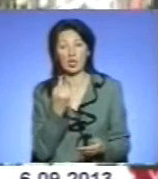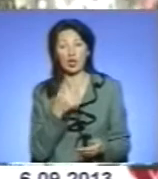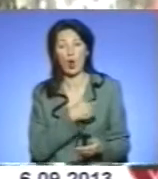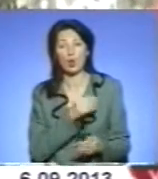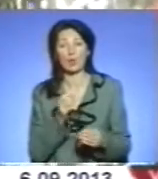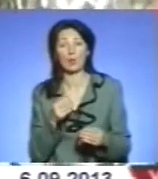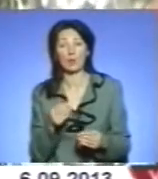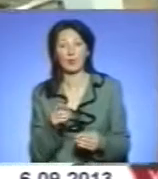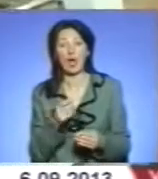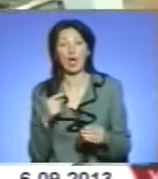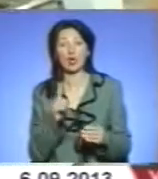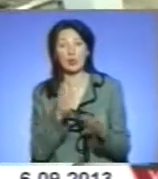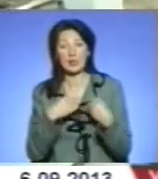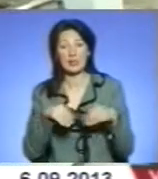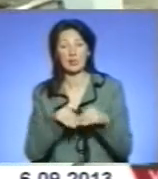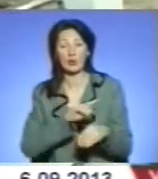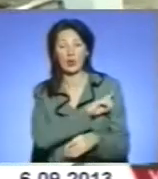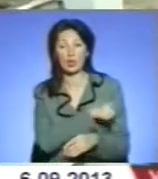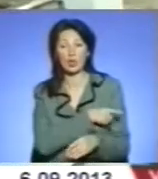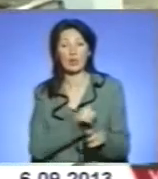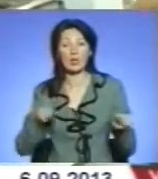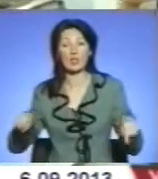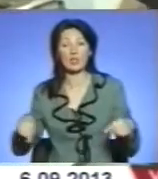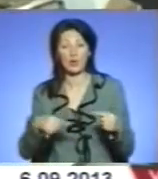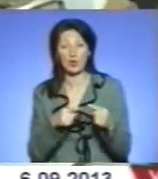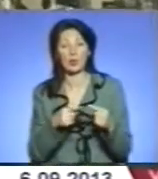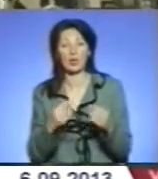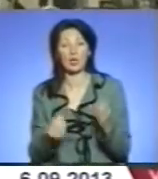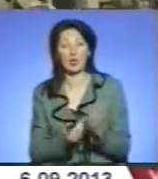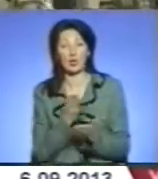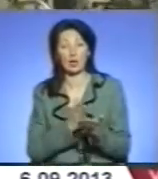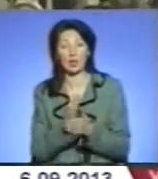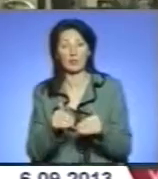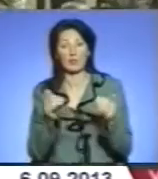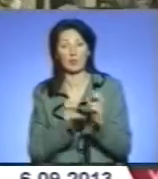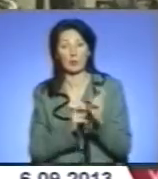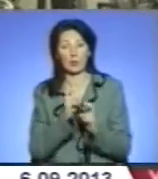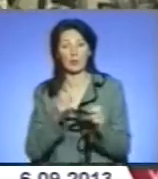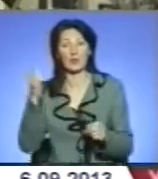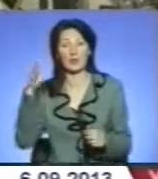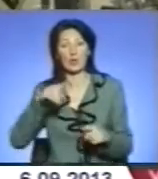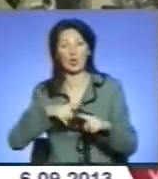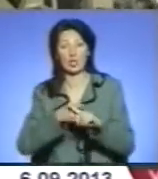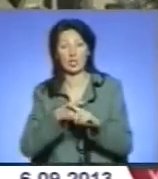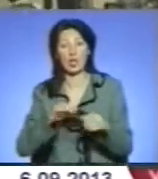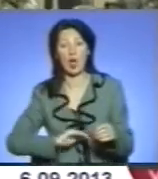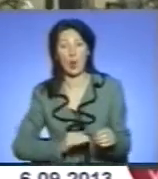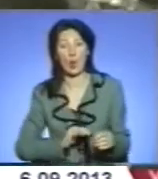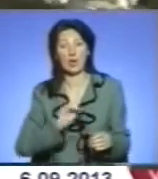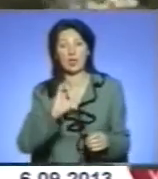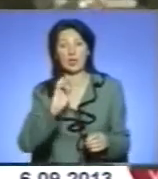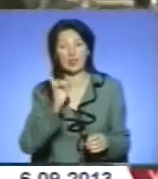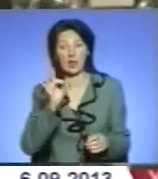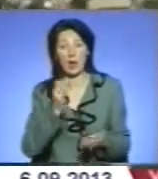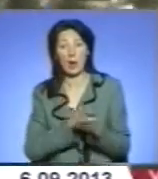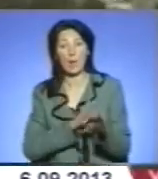якось спільними зусиллями створювали нові лінії, збільшували виробництво. Світлотехнічна компанія «Іскра» має повний цикл виробництва –